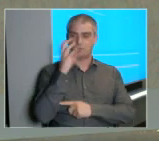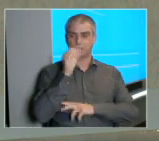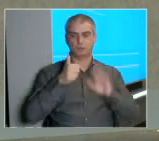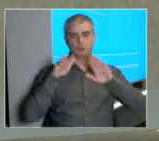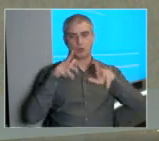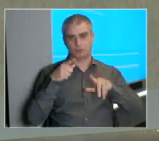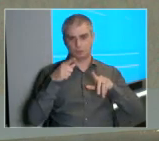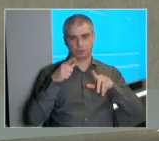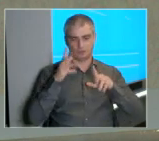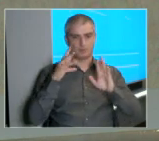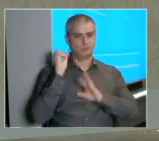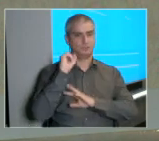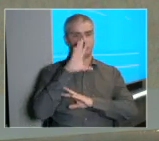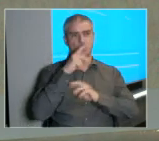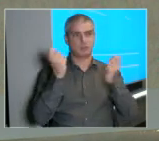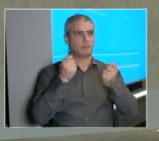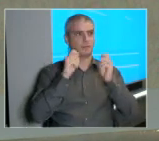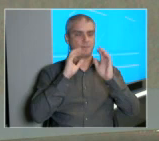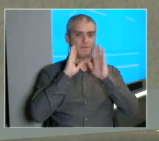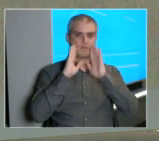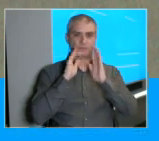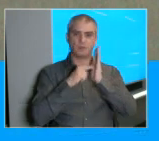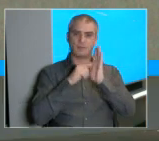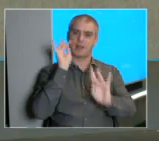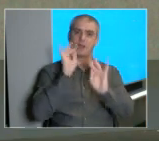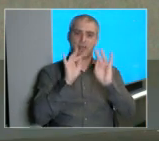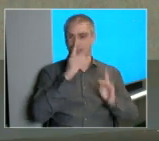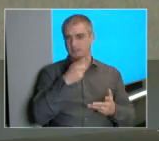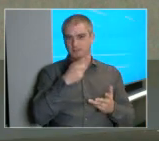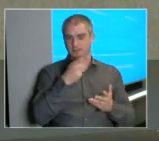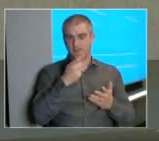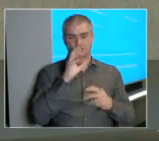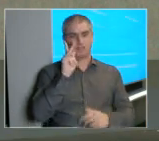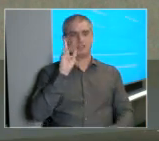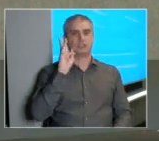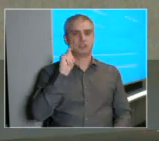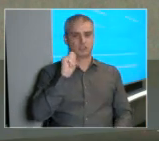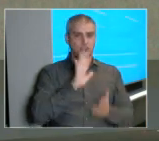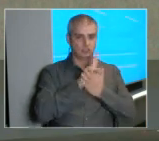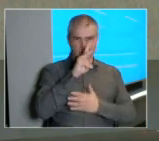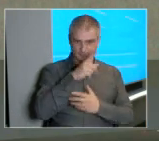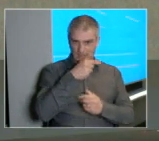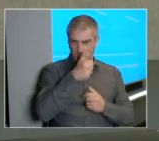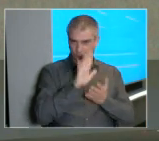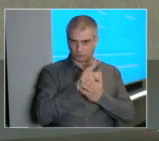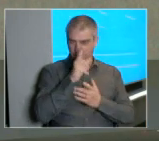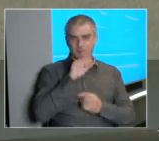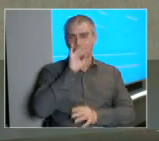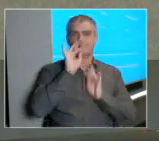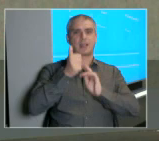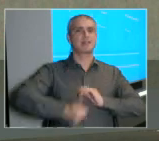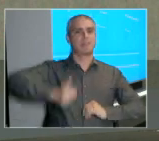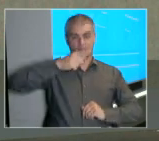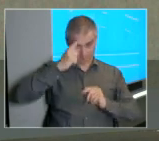ראש הממשלה וגם השידורים שלו בפייסבוק, הקריאה להחרמת איתו... קשת 12, והיציאה נגד הבעלים